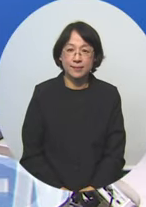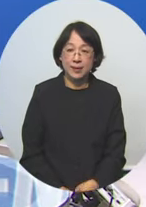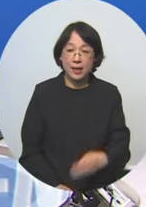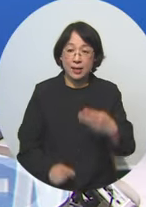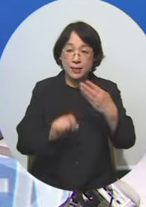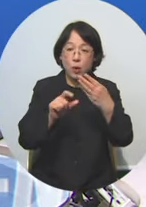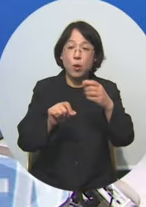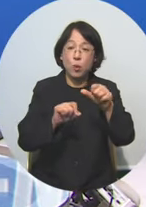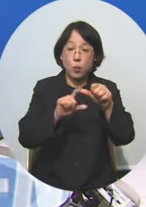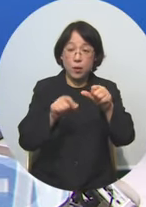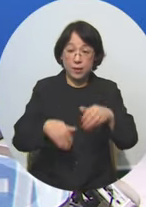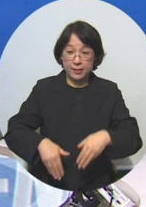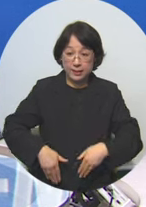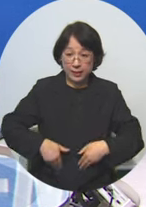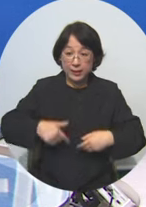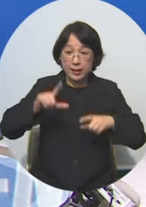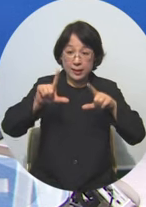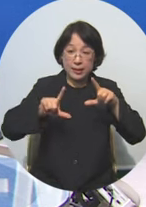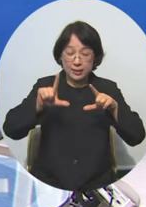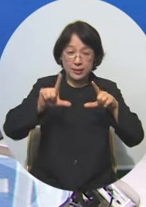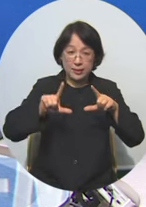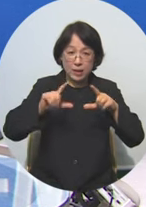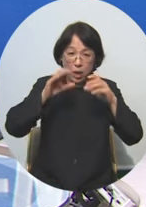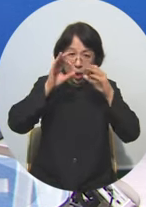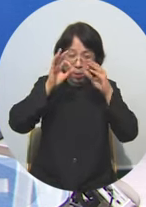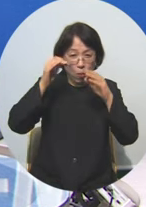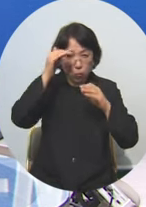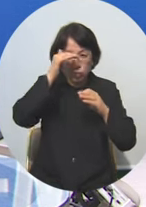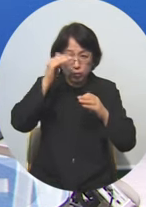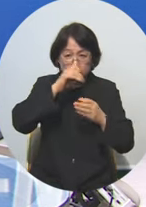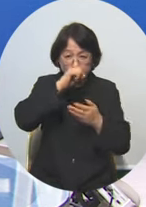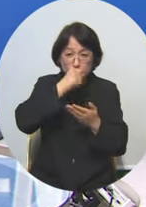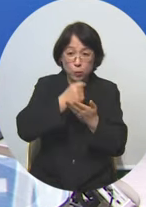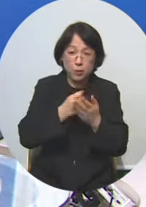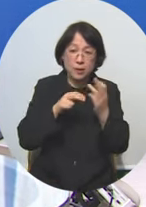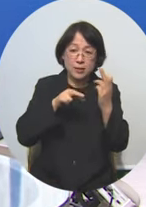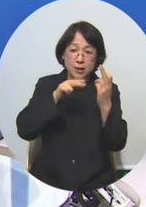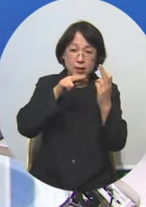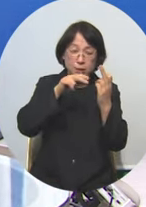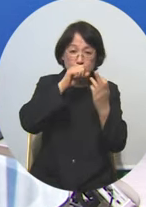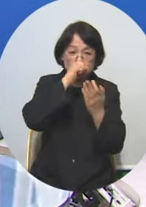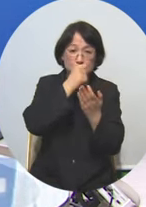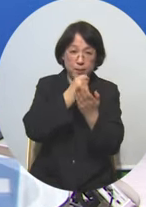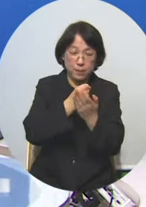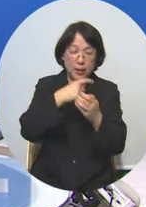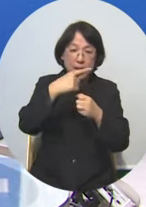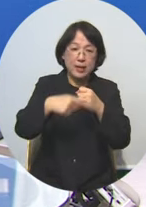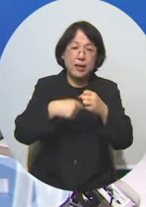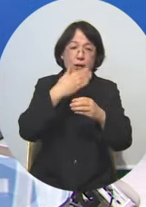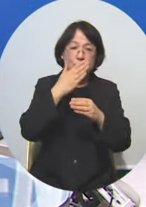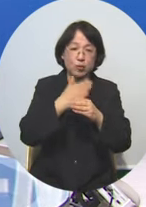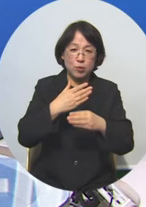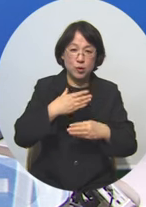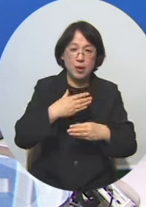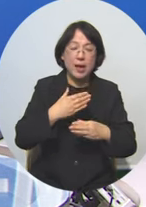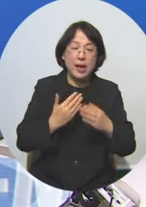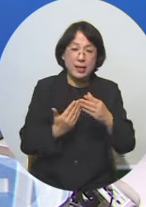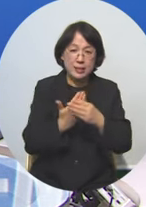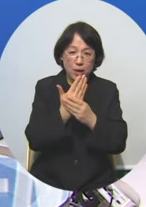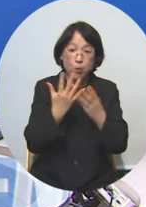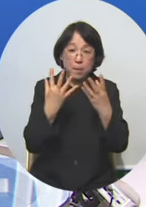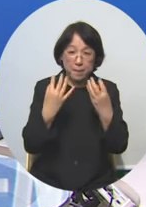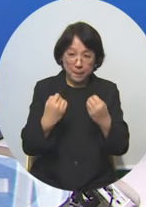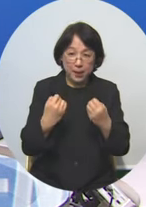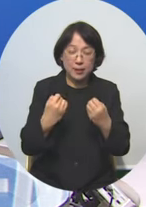4, 5월은 따뜻한 기온에 볼거리도 풍부해서 산에 오르기 좋은 계절이지만 그만큼 1년 중 산악 안전사고도 많은